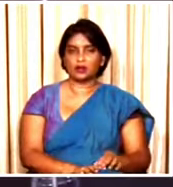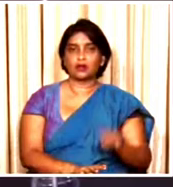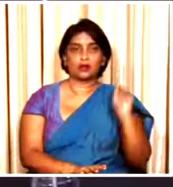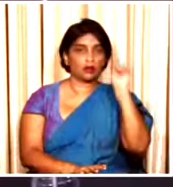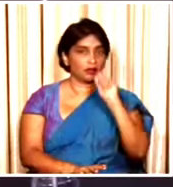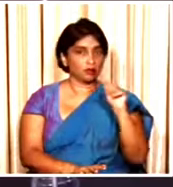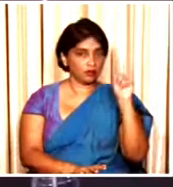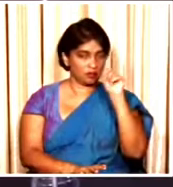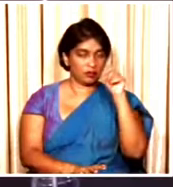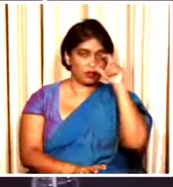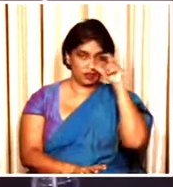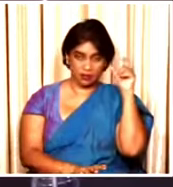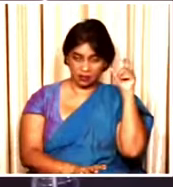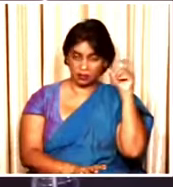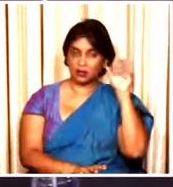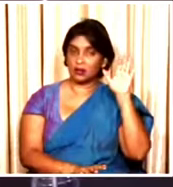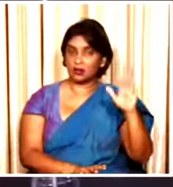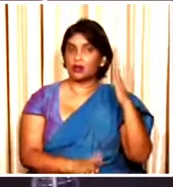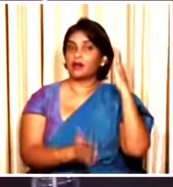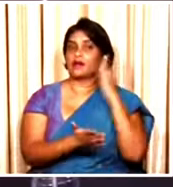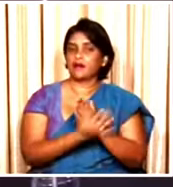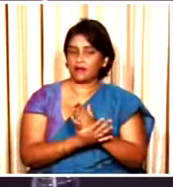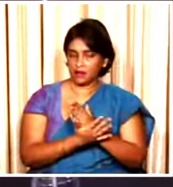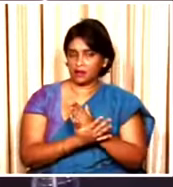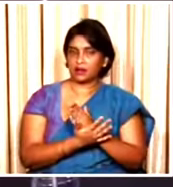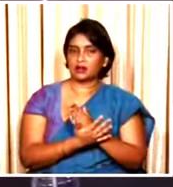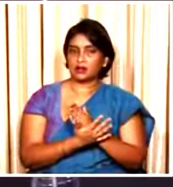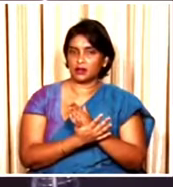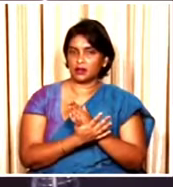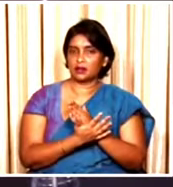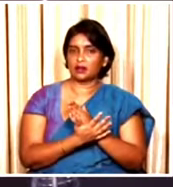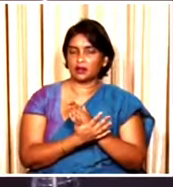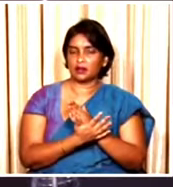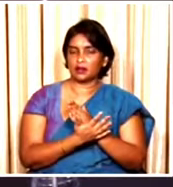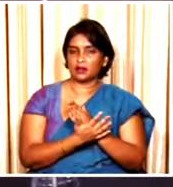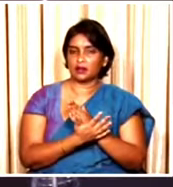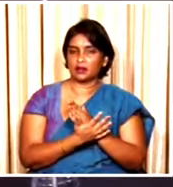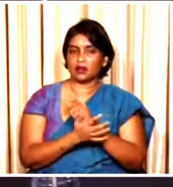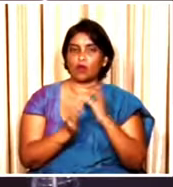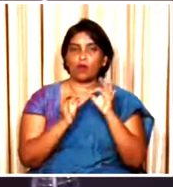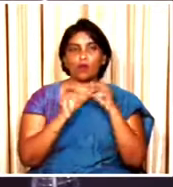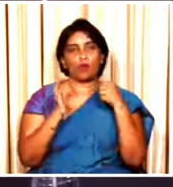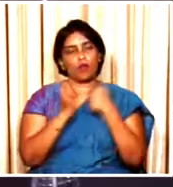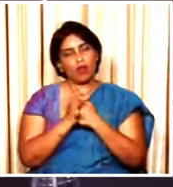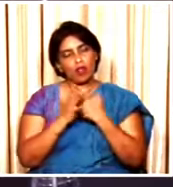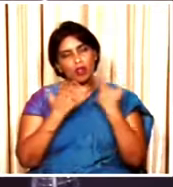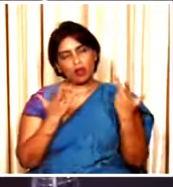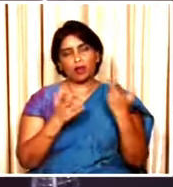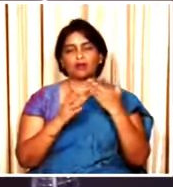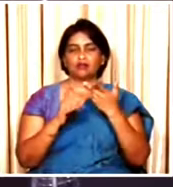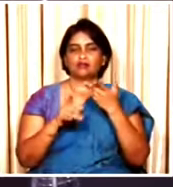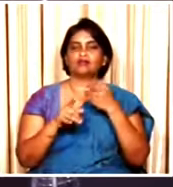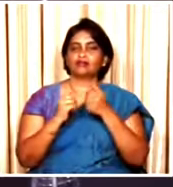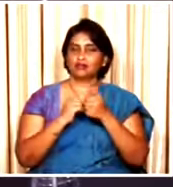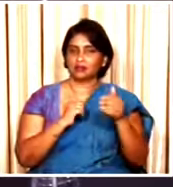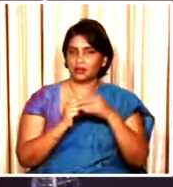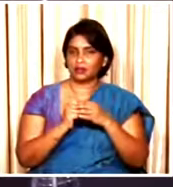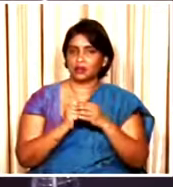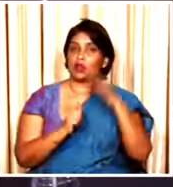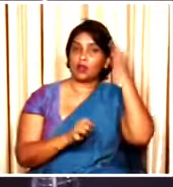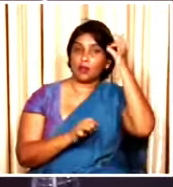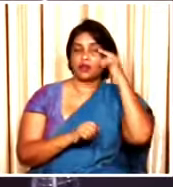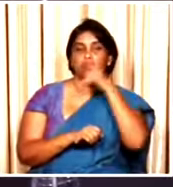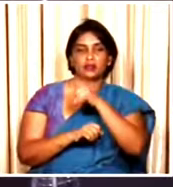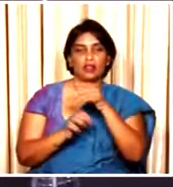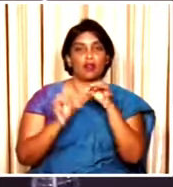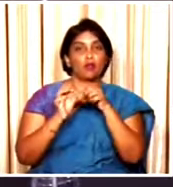මෛත්‍රීගේ නැවතීම අංගඩින් හෝ වැලිකඩින් කියලා. එහෙමනම්